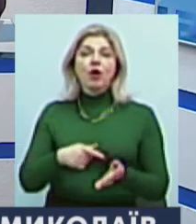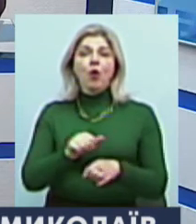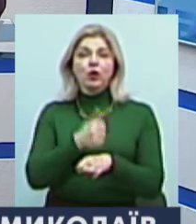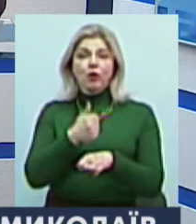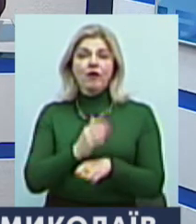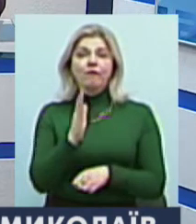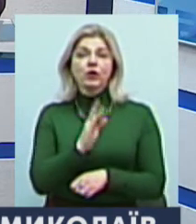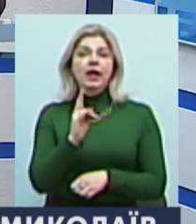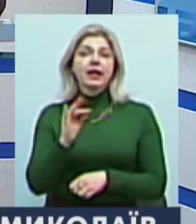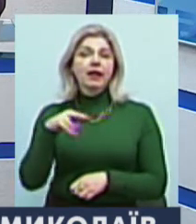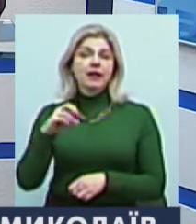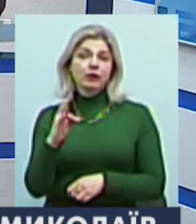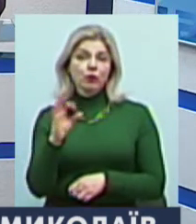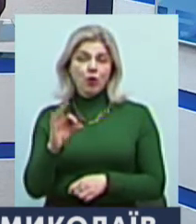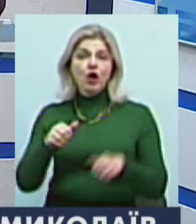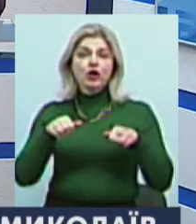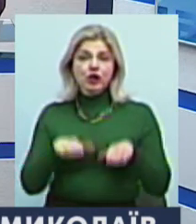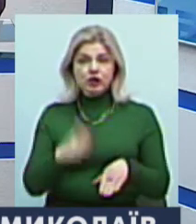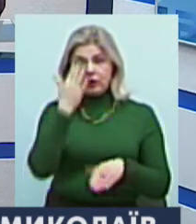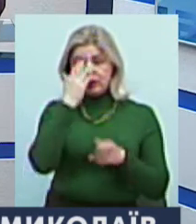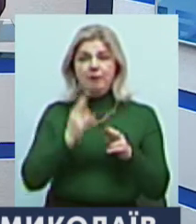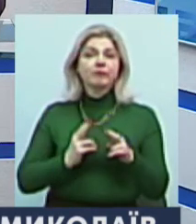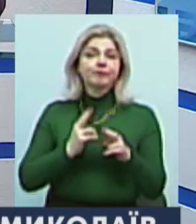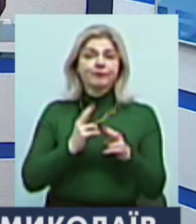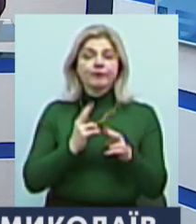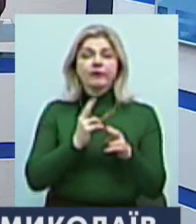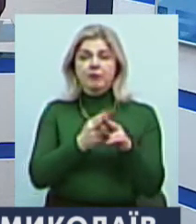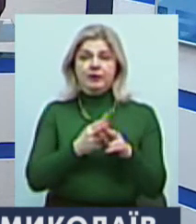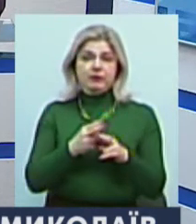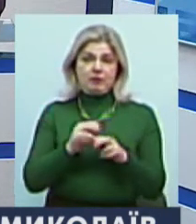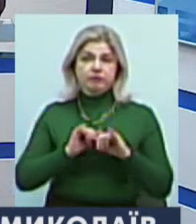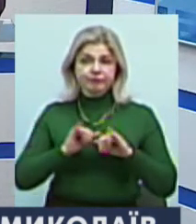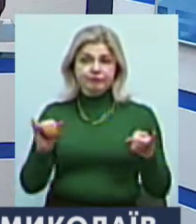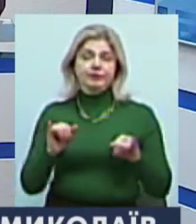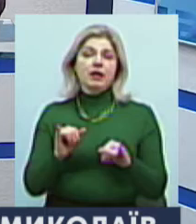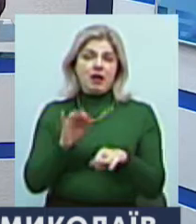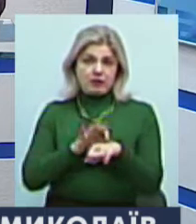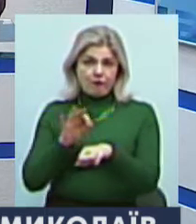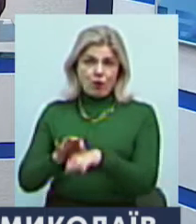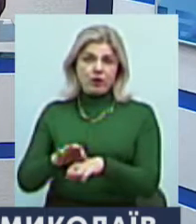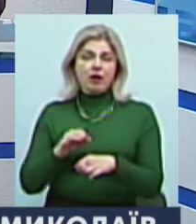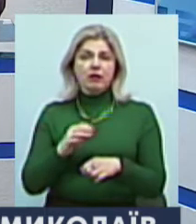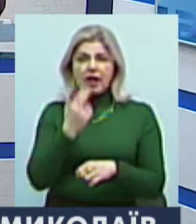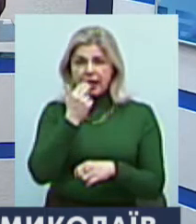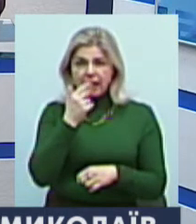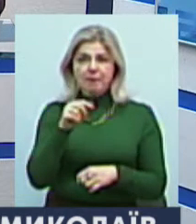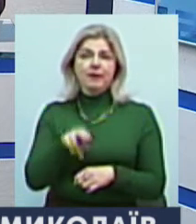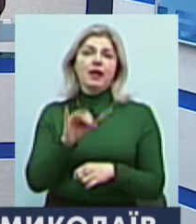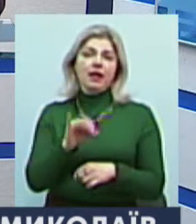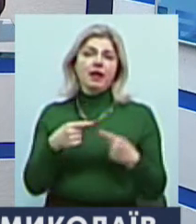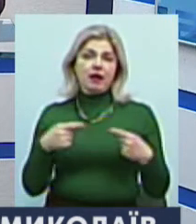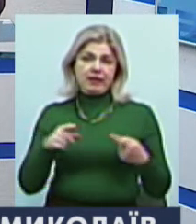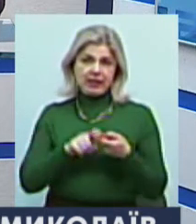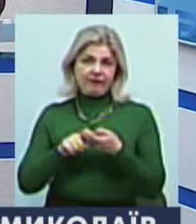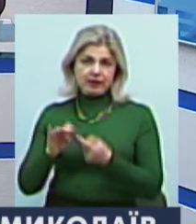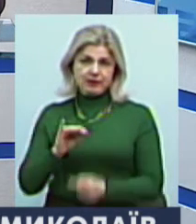Володимиром Криленком. Рішення прийнято з метою запобігання зростанню захворюваності на гострі респіраторні вірусні інфекції і